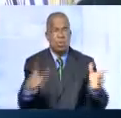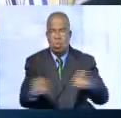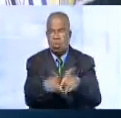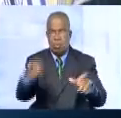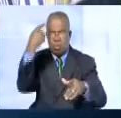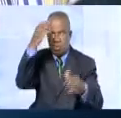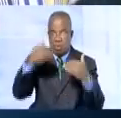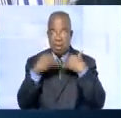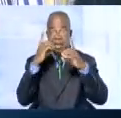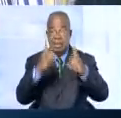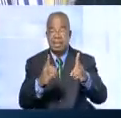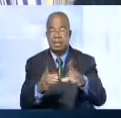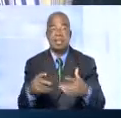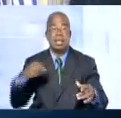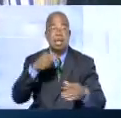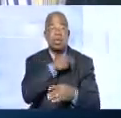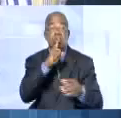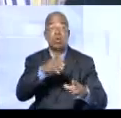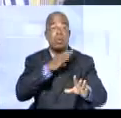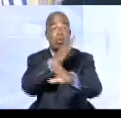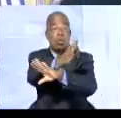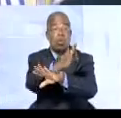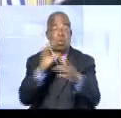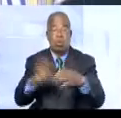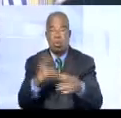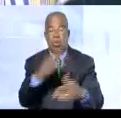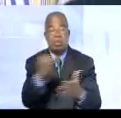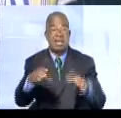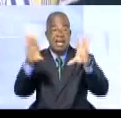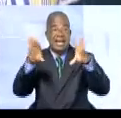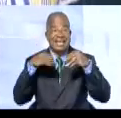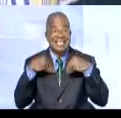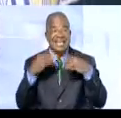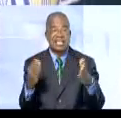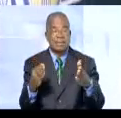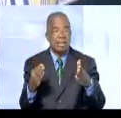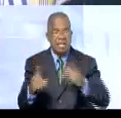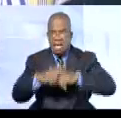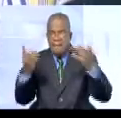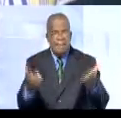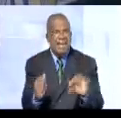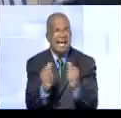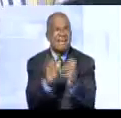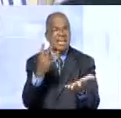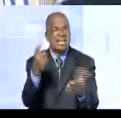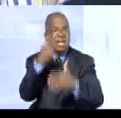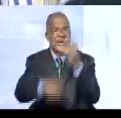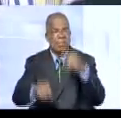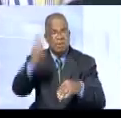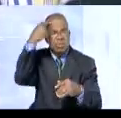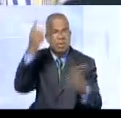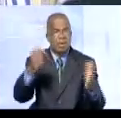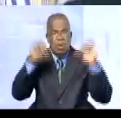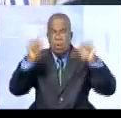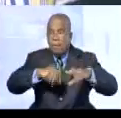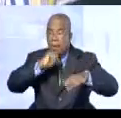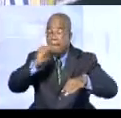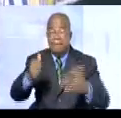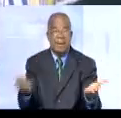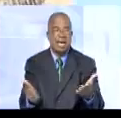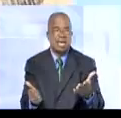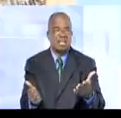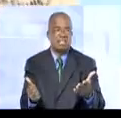avec pour le moment. Parce que bon, à peine même si on arrive à payer le magasin avec ça, sans compter qu'on doit payer